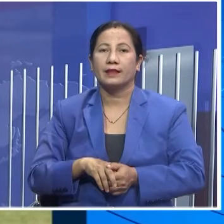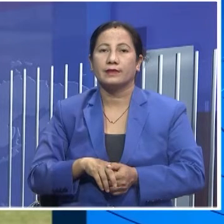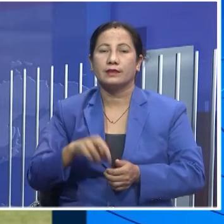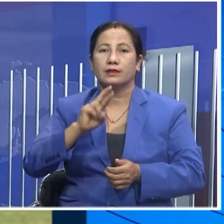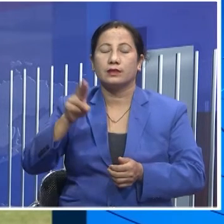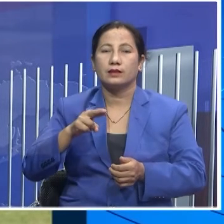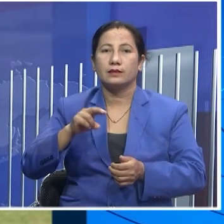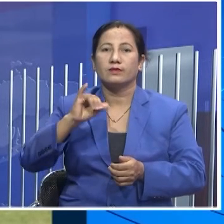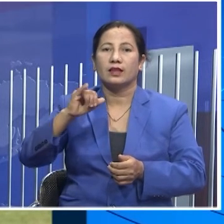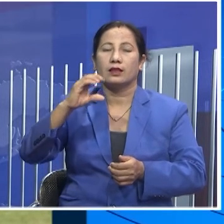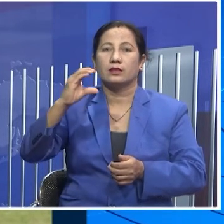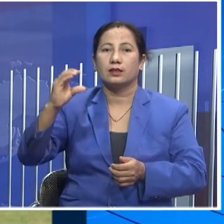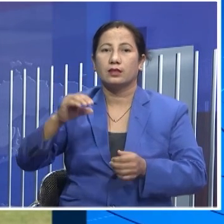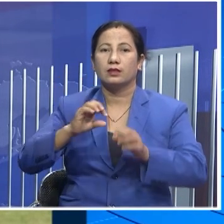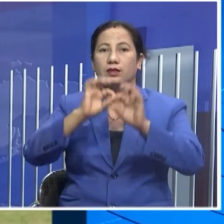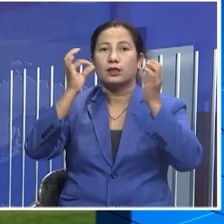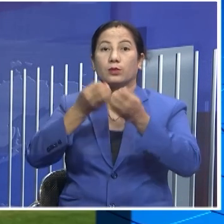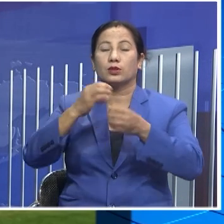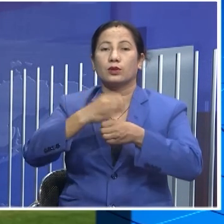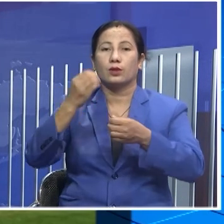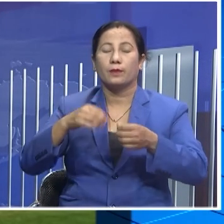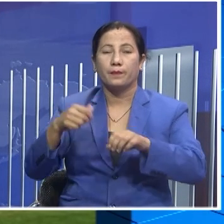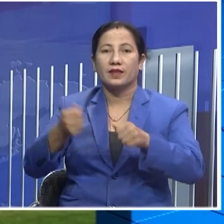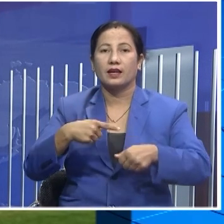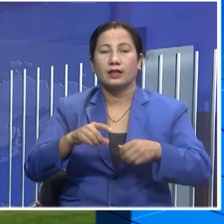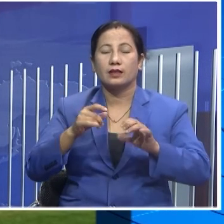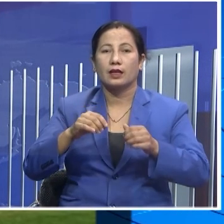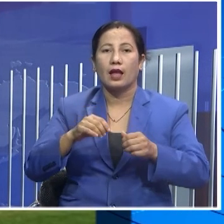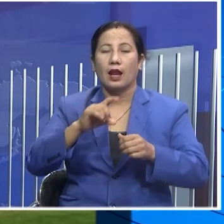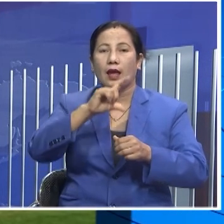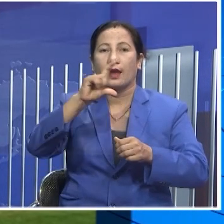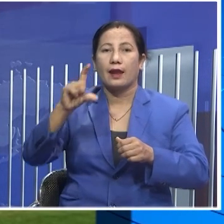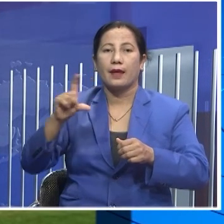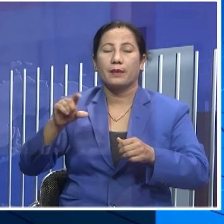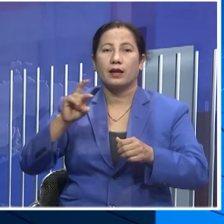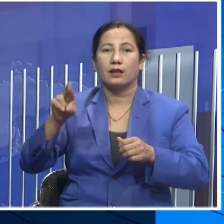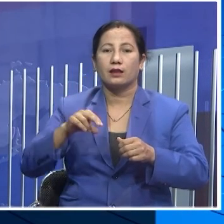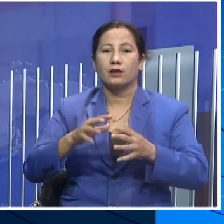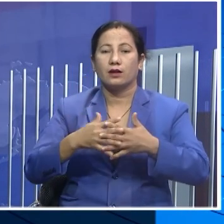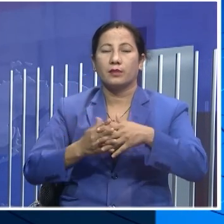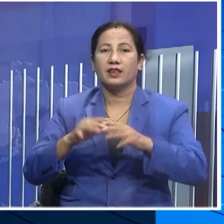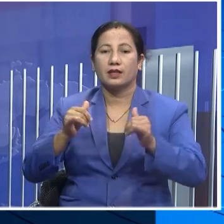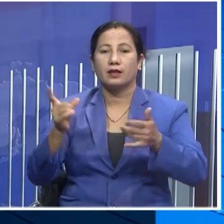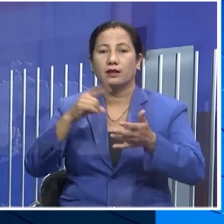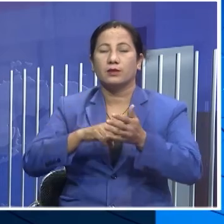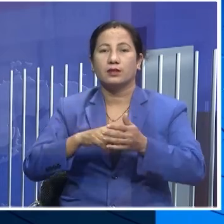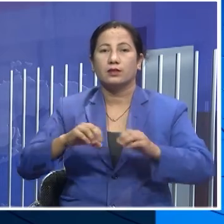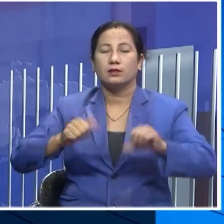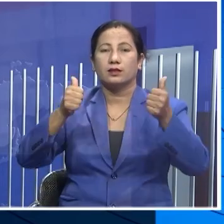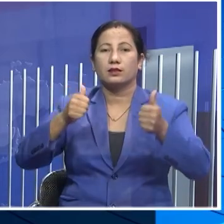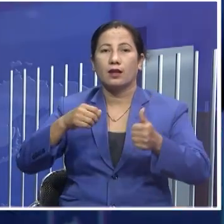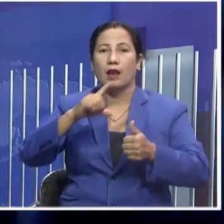र आइसिसी विश्वकप क्रिकेट लिग दुईको एक दिवसीय श्रृङ्खलामा नेपाल र अमेरिका बीचको खेल जारी, जित दोहोर्याउने नेपालको लक्ष्य।